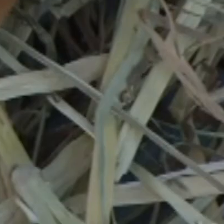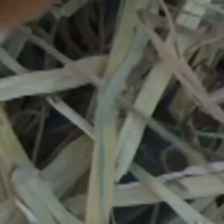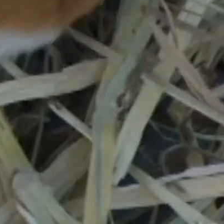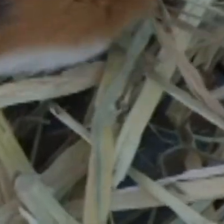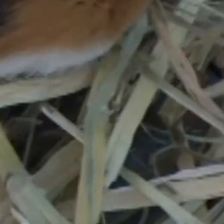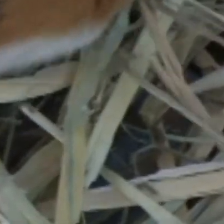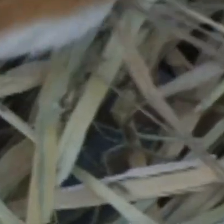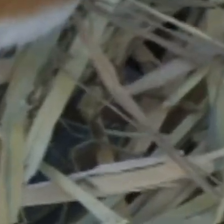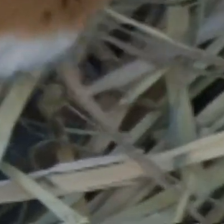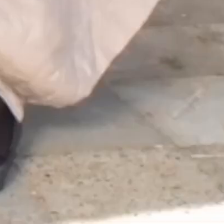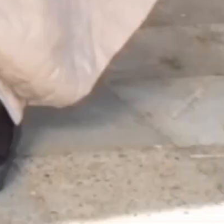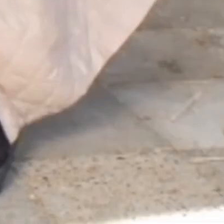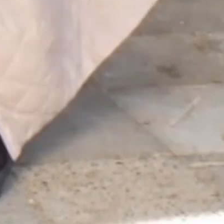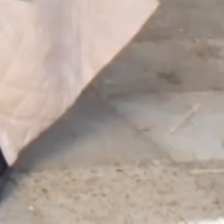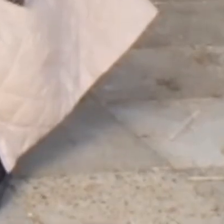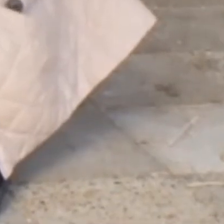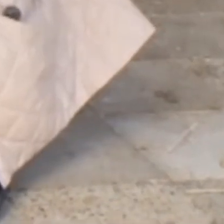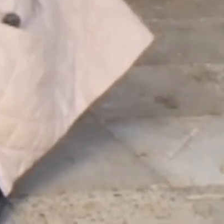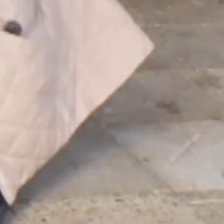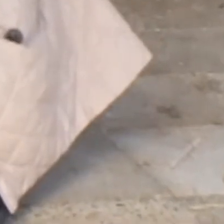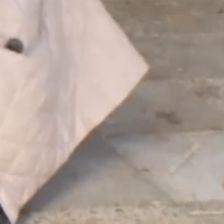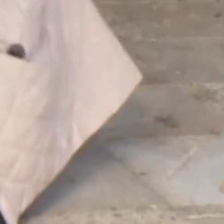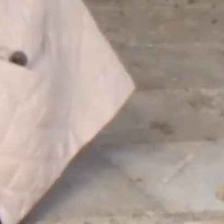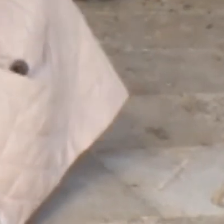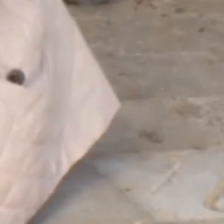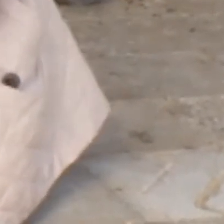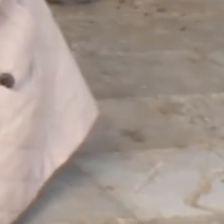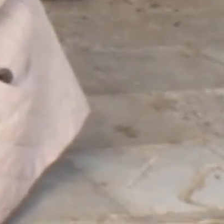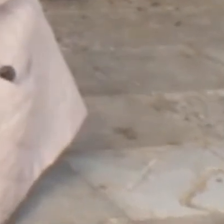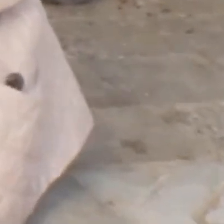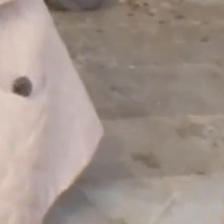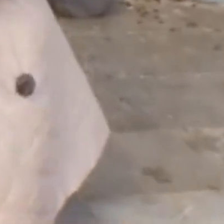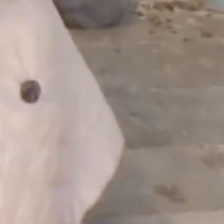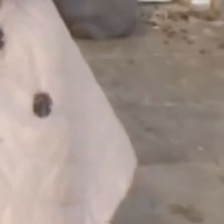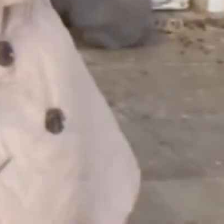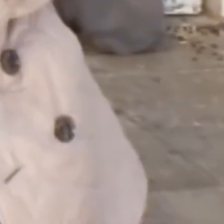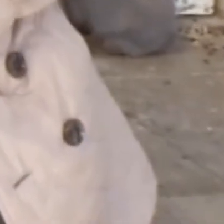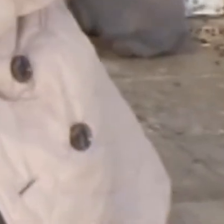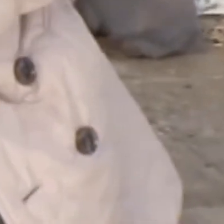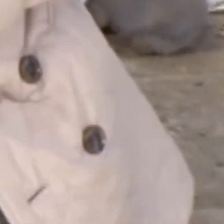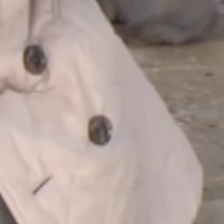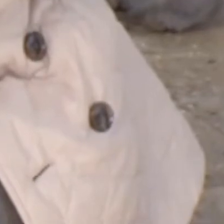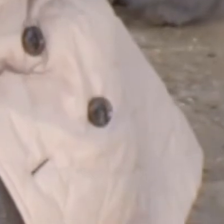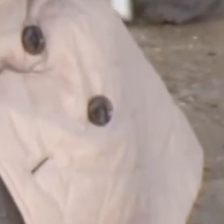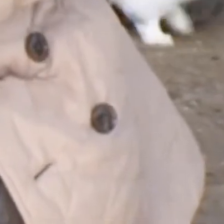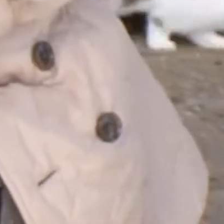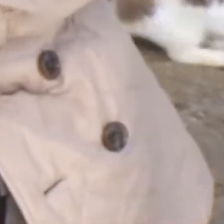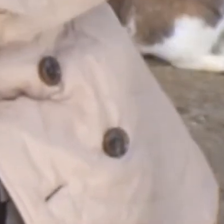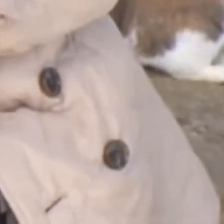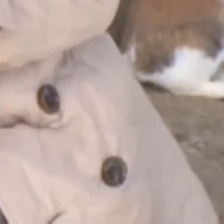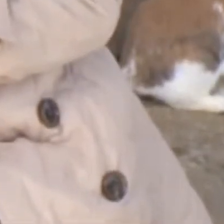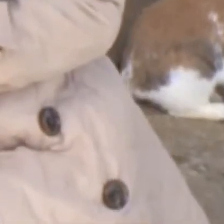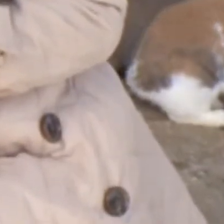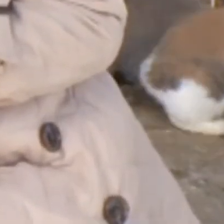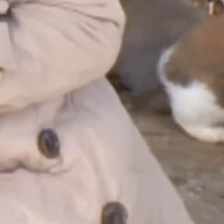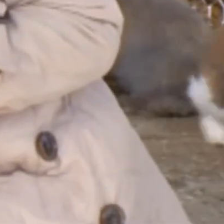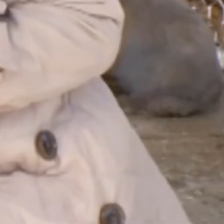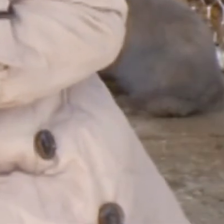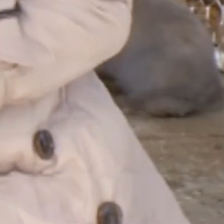手を取れてるよ。 かわいい。持ち上げてしまいました。はーい、出てき